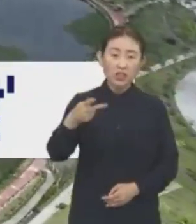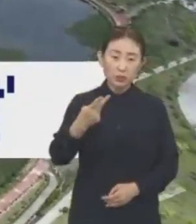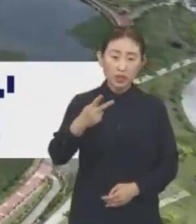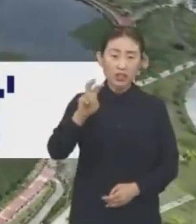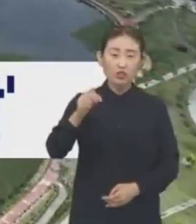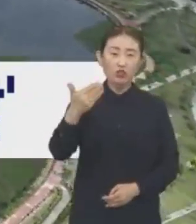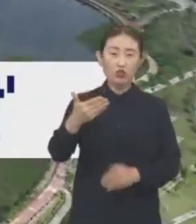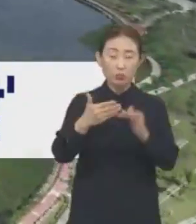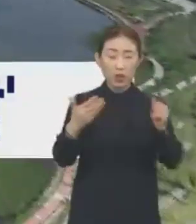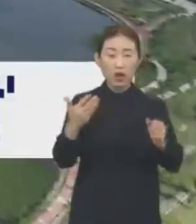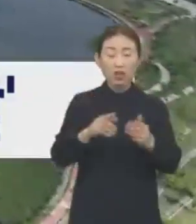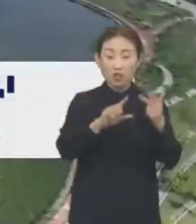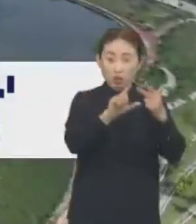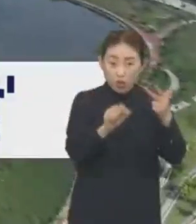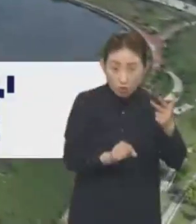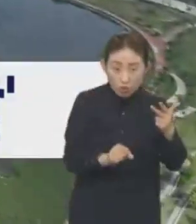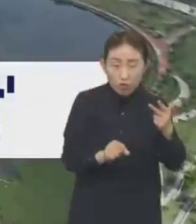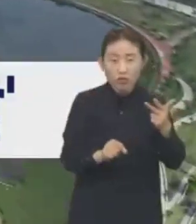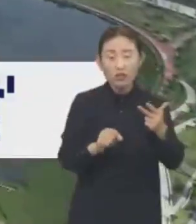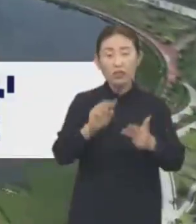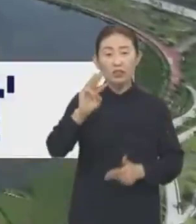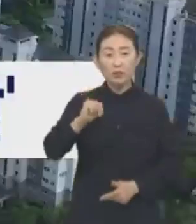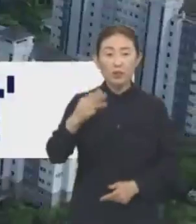34,229명으로 한 달 전인 7월 말 기준